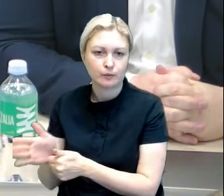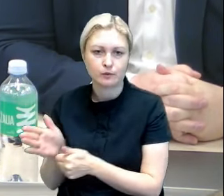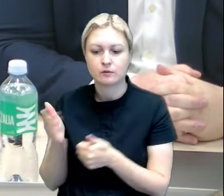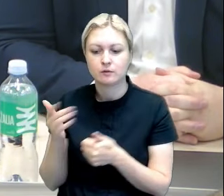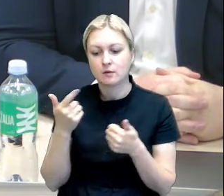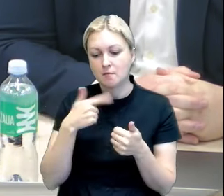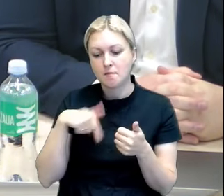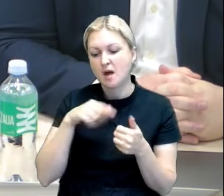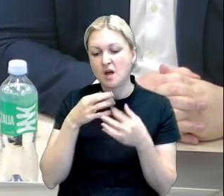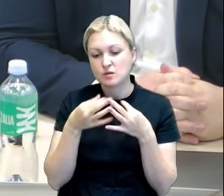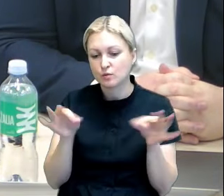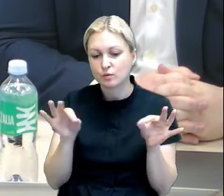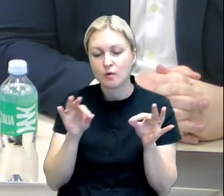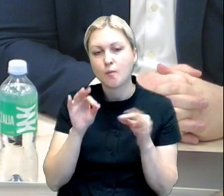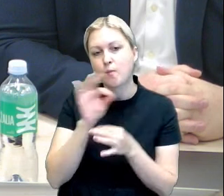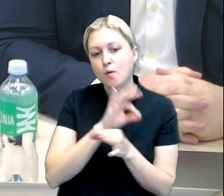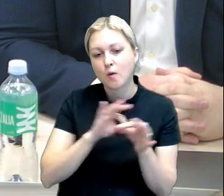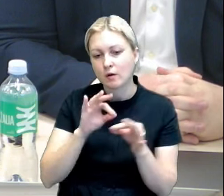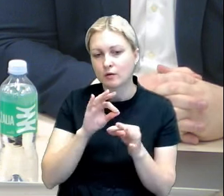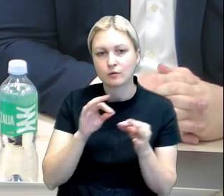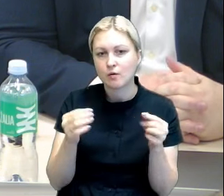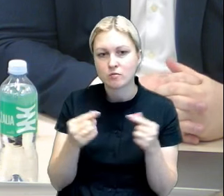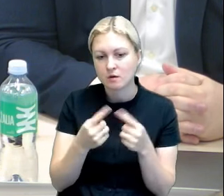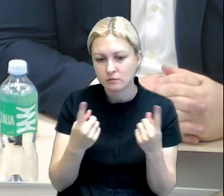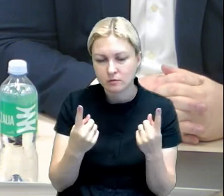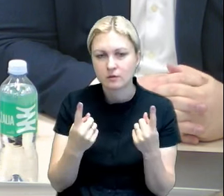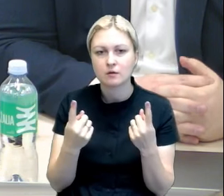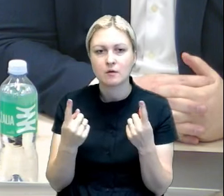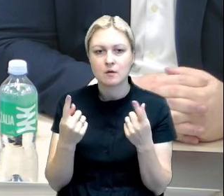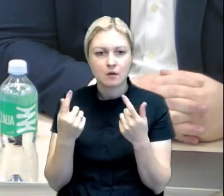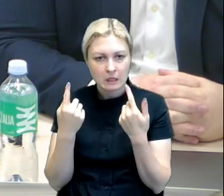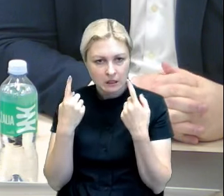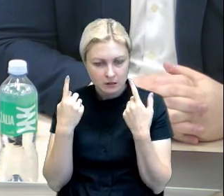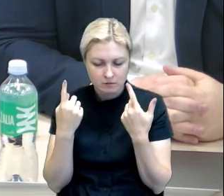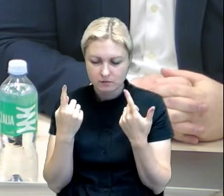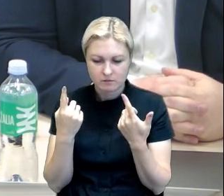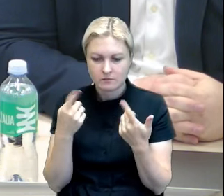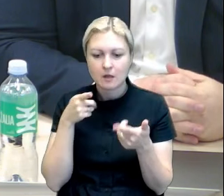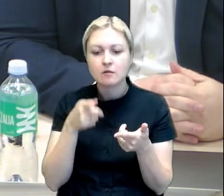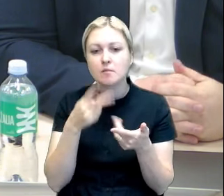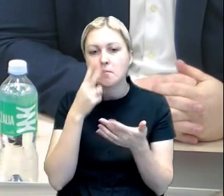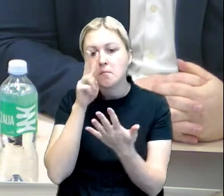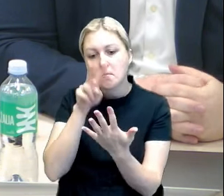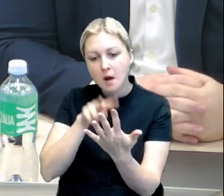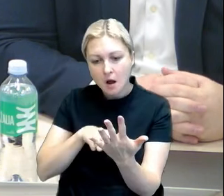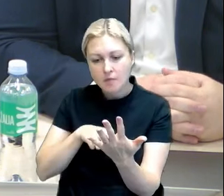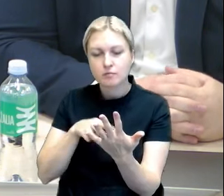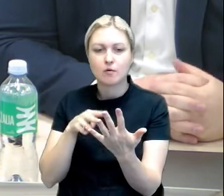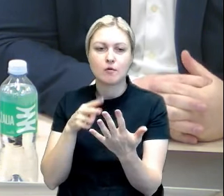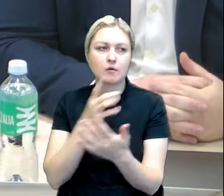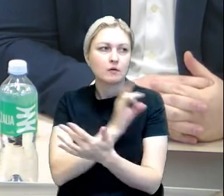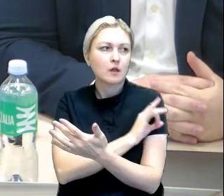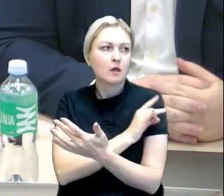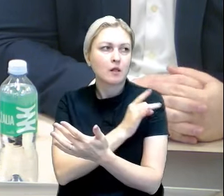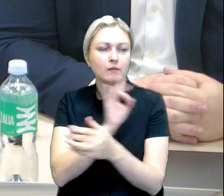nepritarti ir ieškoti kitų formų nei dabar yra numatyta nes perkėlus klaipėdos paslaugom a tampa